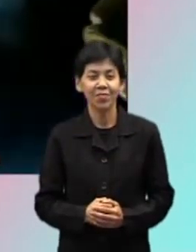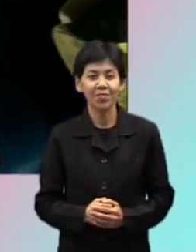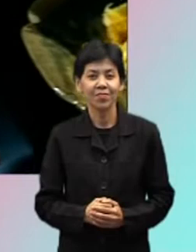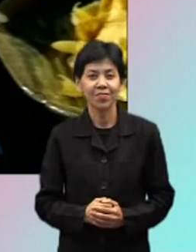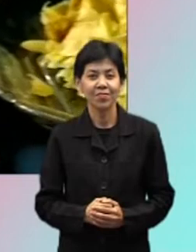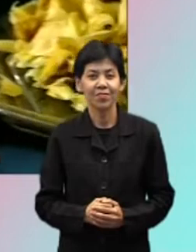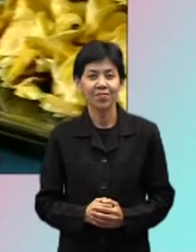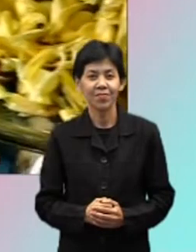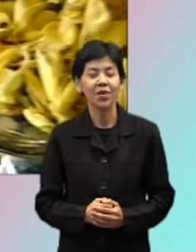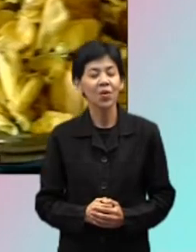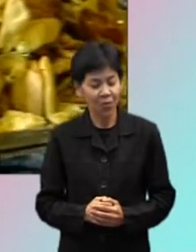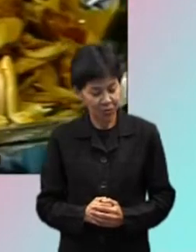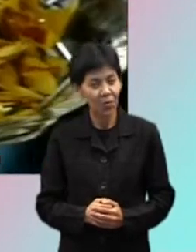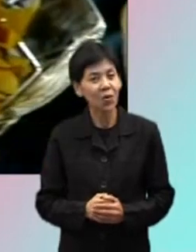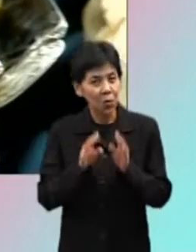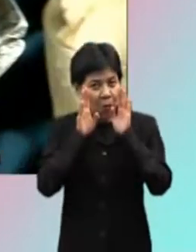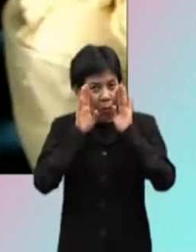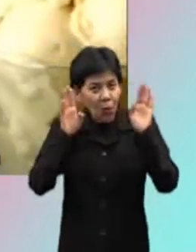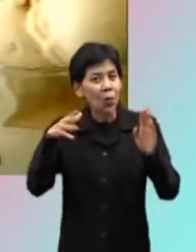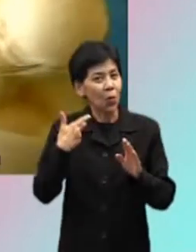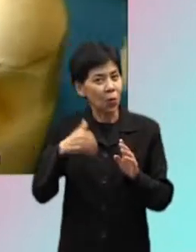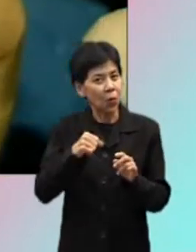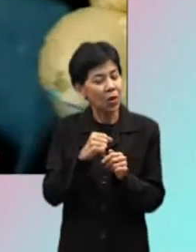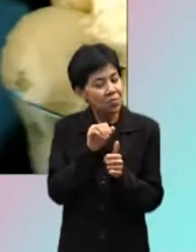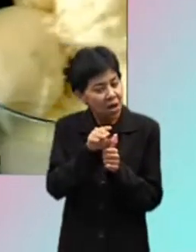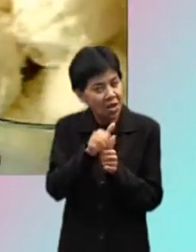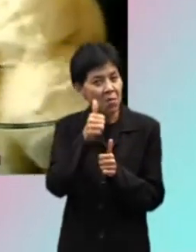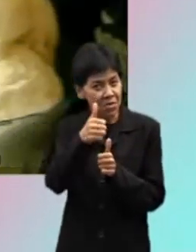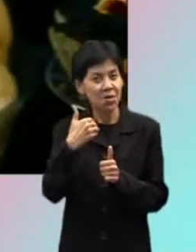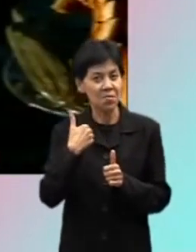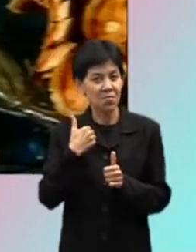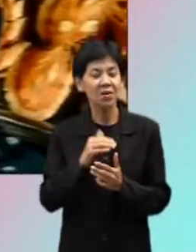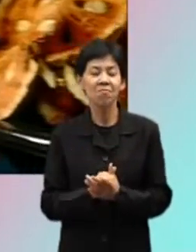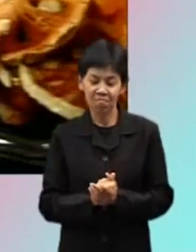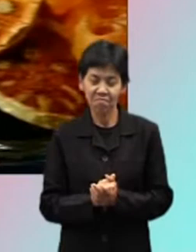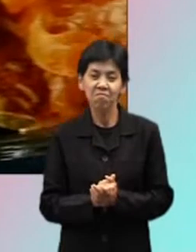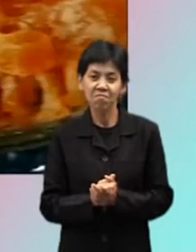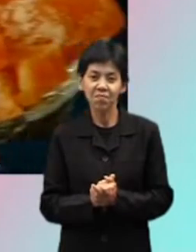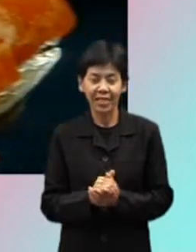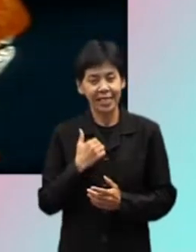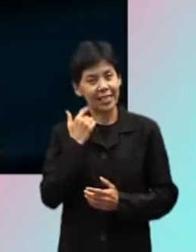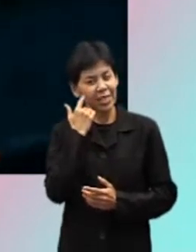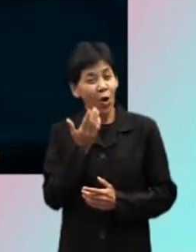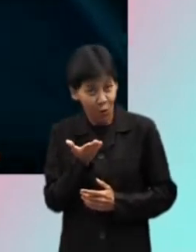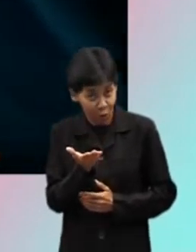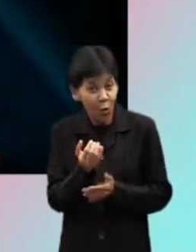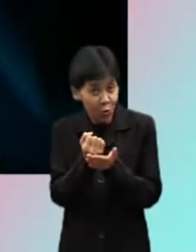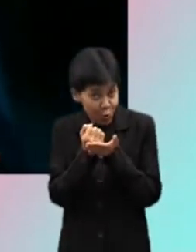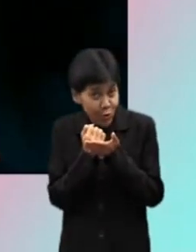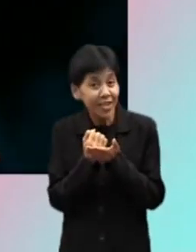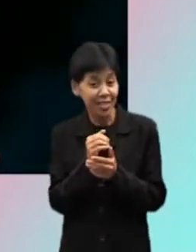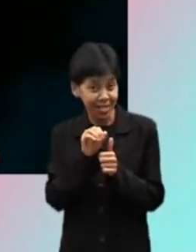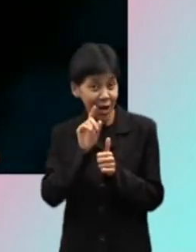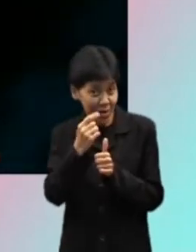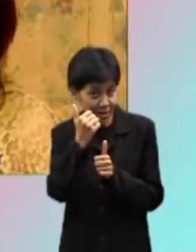ครับนานๆจะเจอคนมีประสบการณ์สูงแถมใจคอกว้างขวางคงต้องรบกวนคุณอิงกมลอีกสักหน่อย